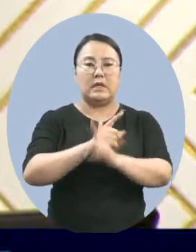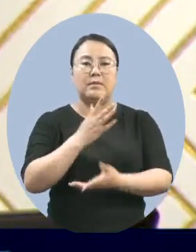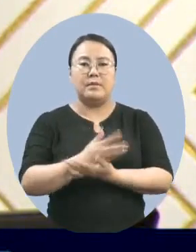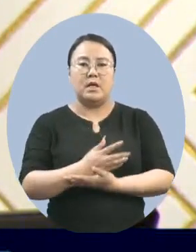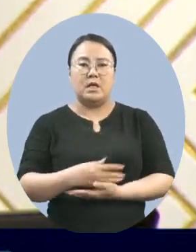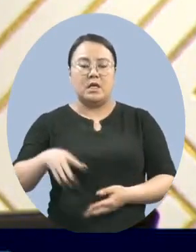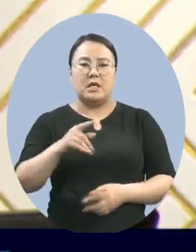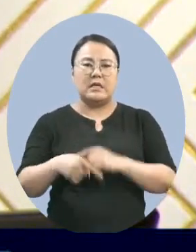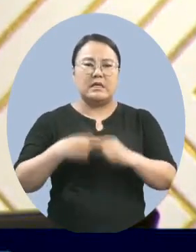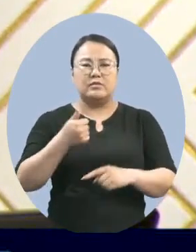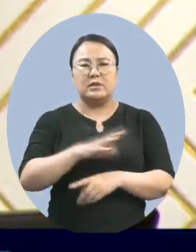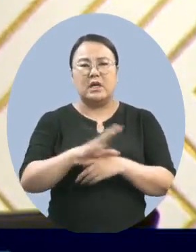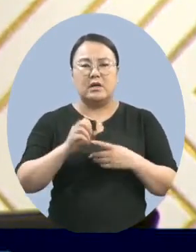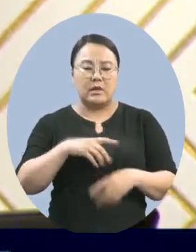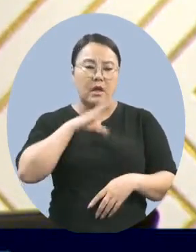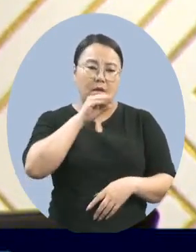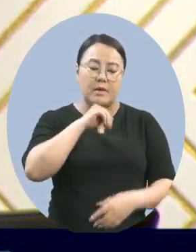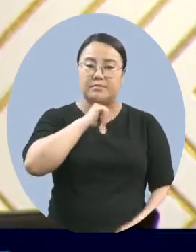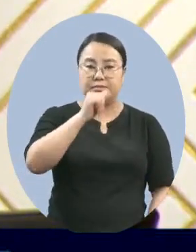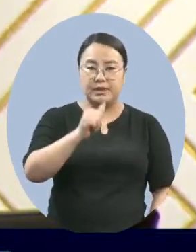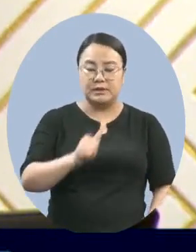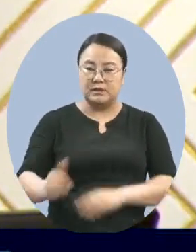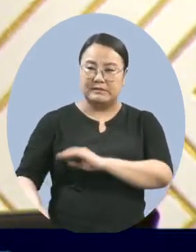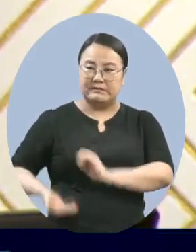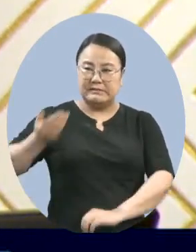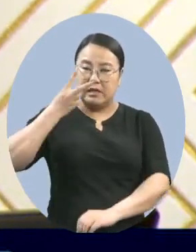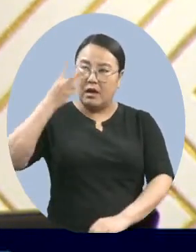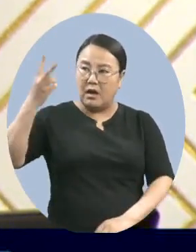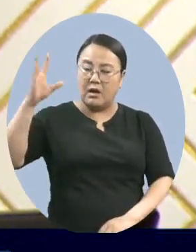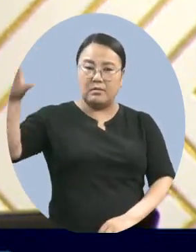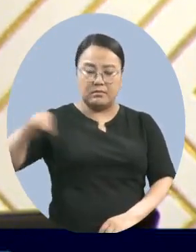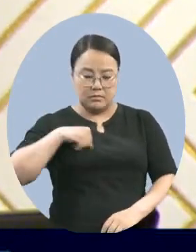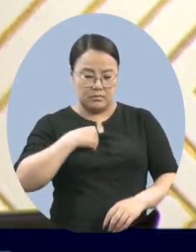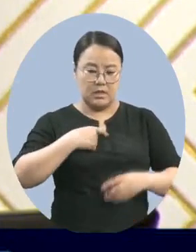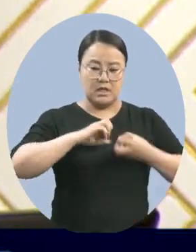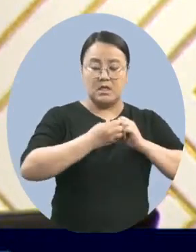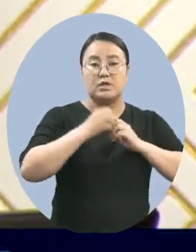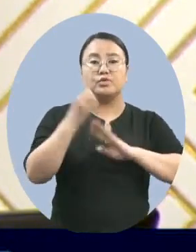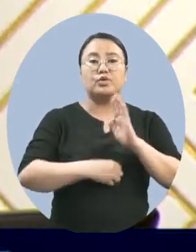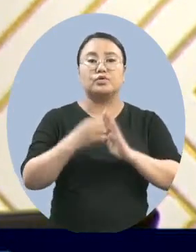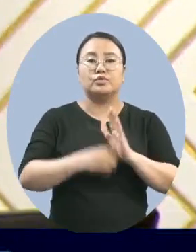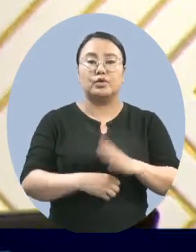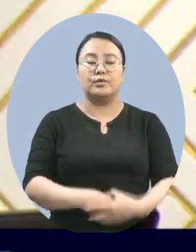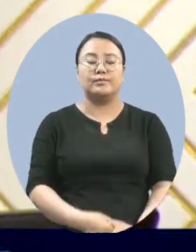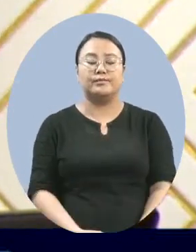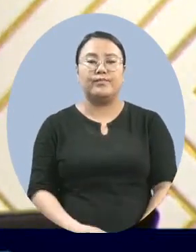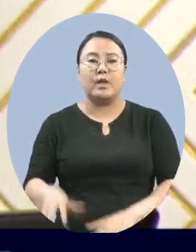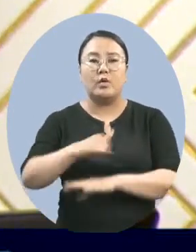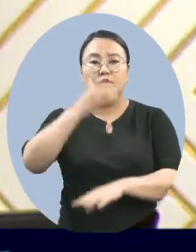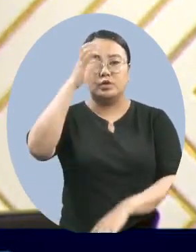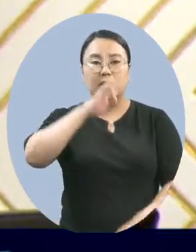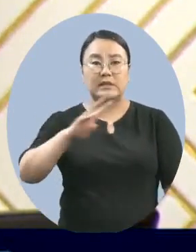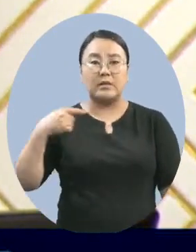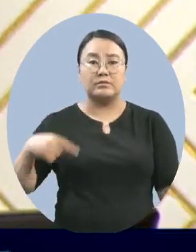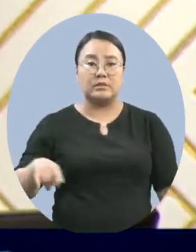байгаа. Тийм учраас илүү прогрессив байна гэдэг амар арих биш, дэвшилтэд үзэл санааг нь үйлдэлээрээ бид нар харуулах ёстой. Ийм учраас улс төрийн